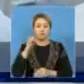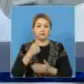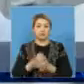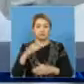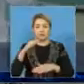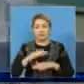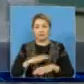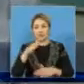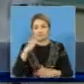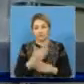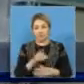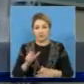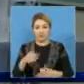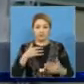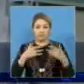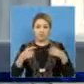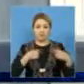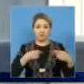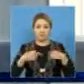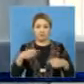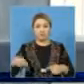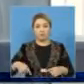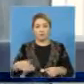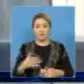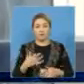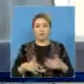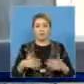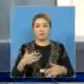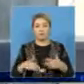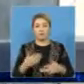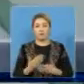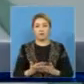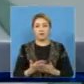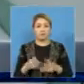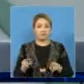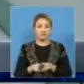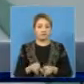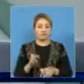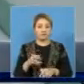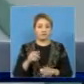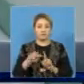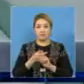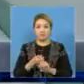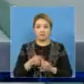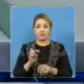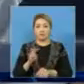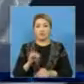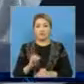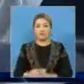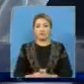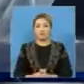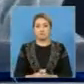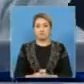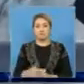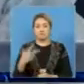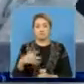услуги по оказанию помощи людям, страдающим заболеваниями почек и мочевыводящих путей, а также вирусным гепатитом.